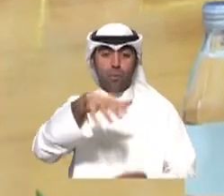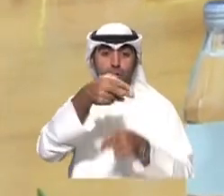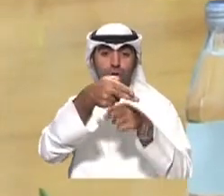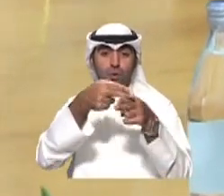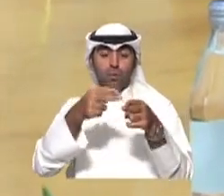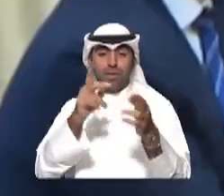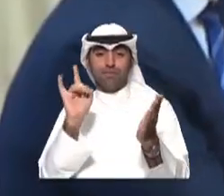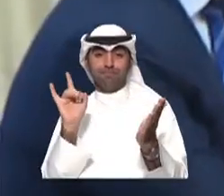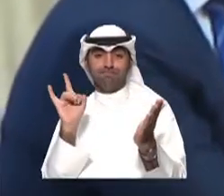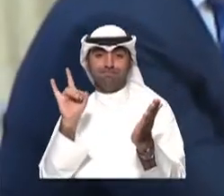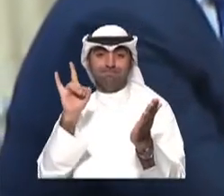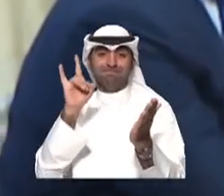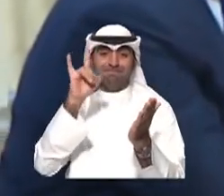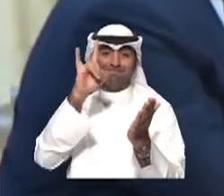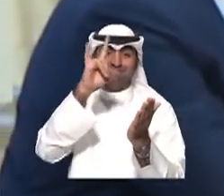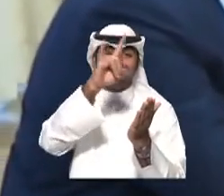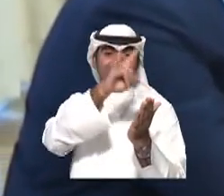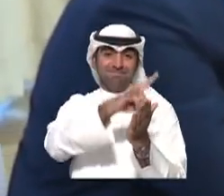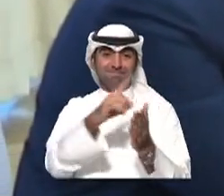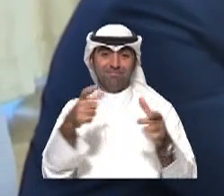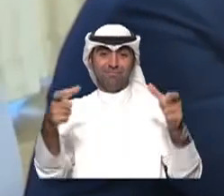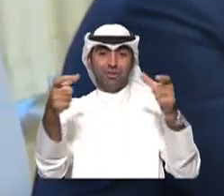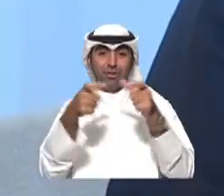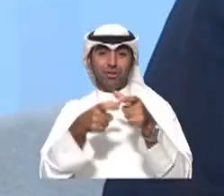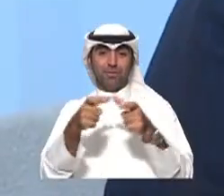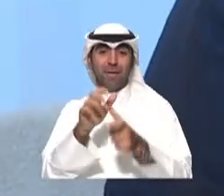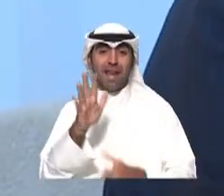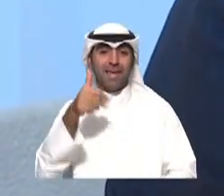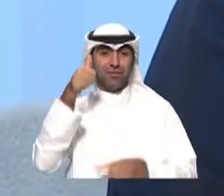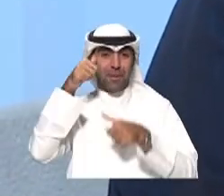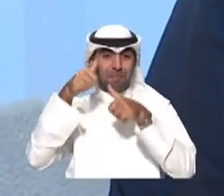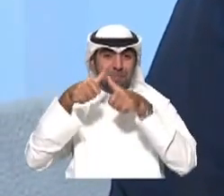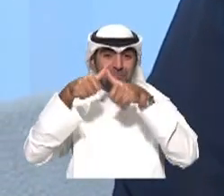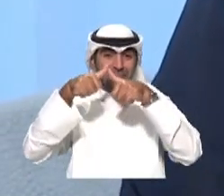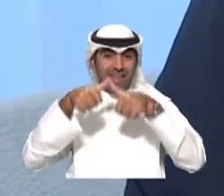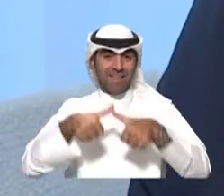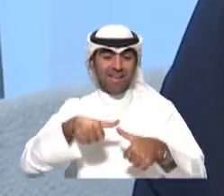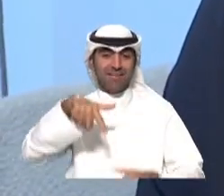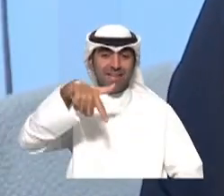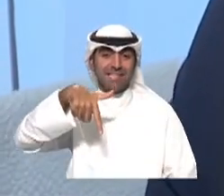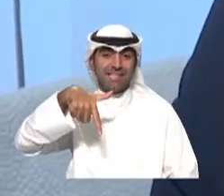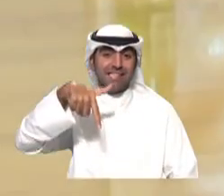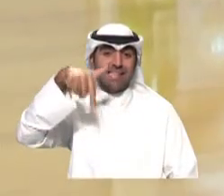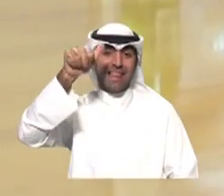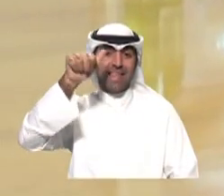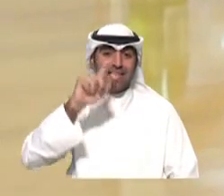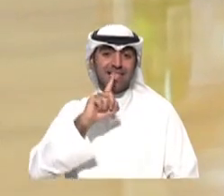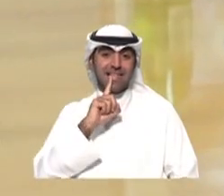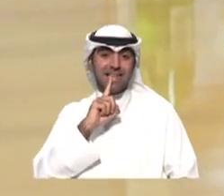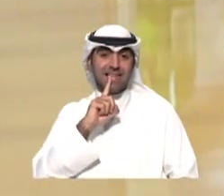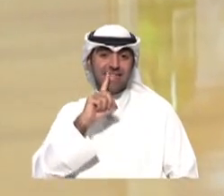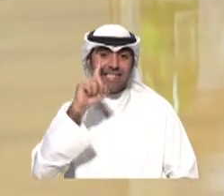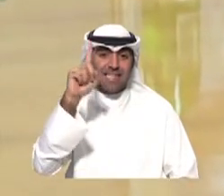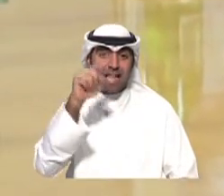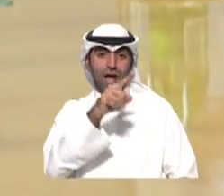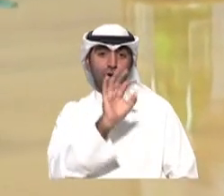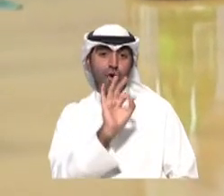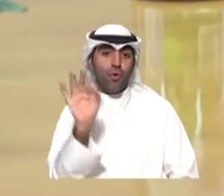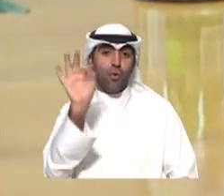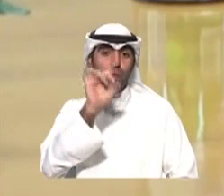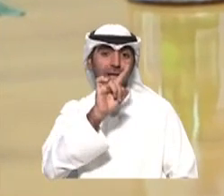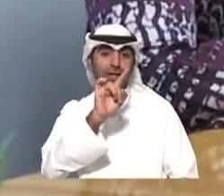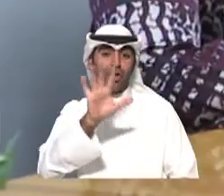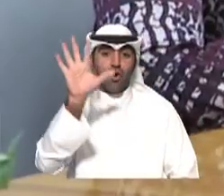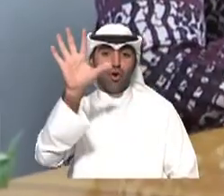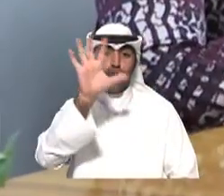رفيع المستوى للذكرى 60 للمؤتمر الأول لدول عدم الانحياز، والذي تعقد أعماله في